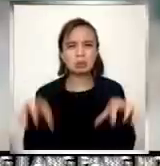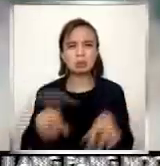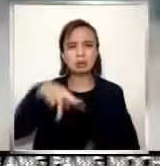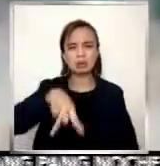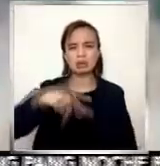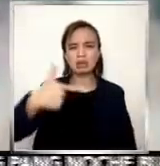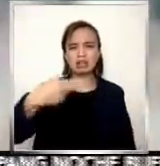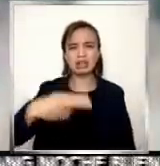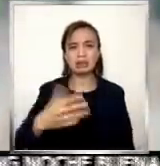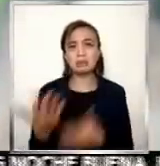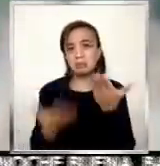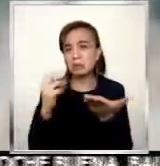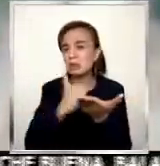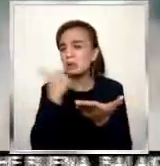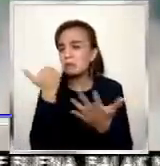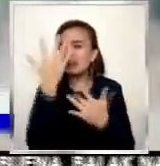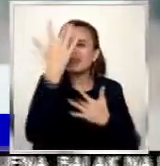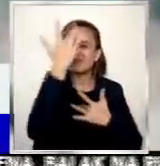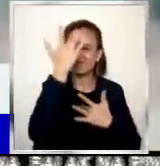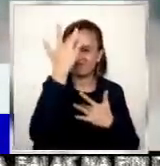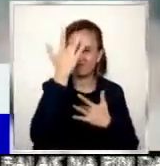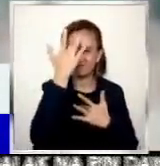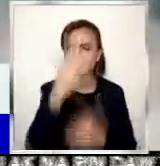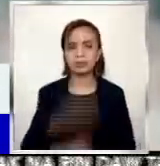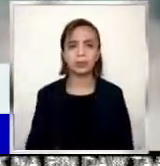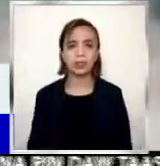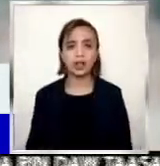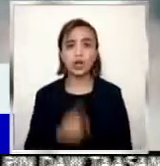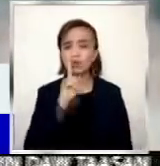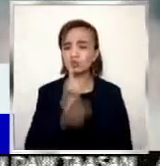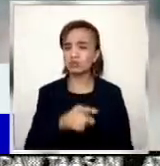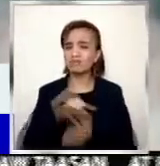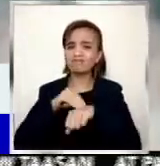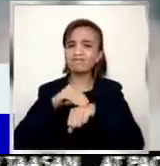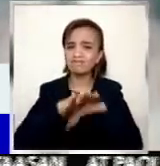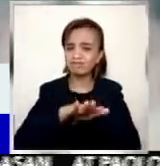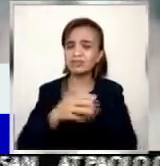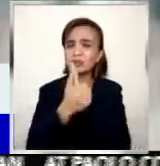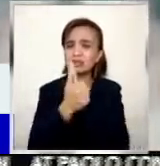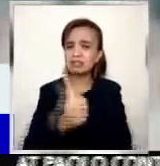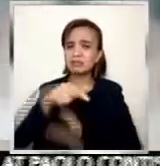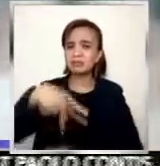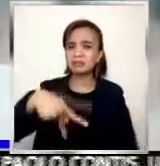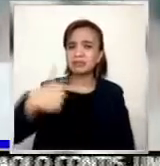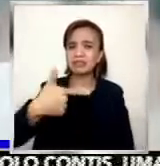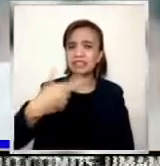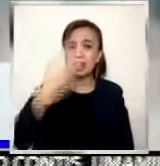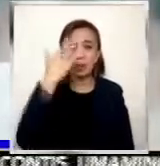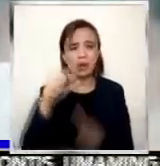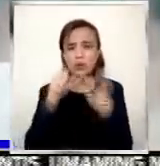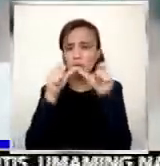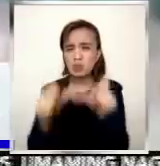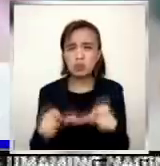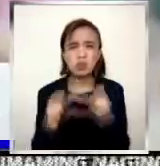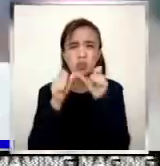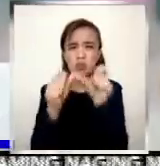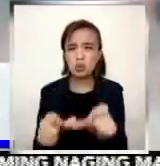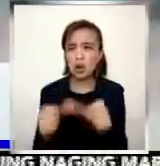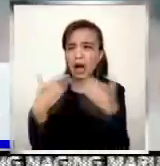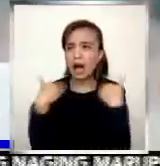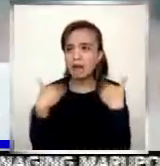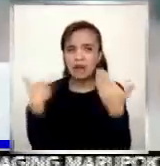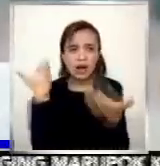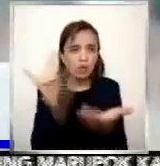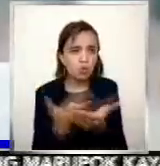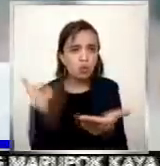nagkakasakit. Malaki raw ang epekto nito sa kakayahan ng PGH na matugunan ang patuloy na pagdating ng mga kaso ng COVID sa kanilang ospital. Lalo pumapalo na